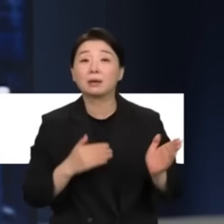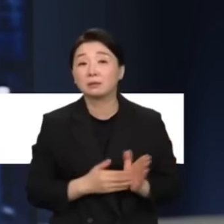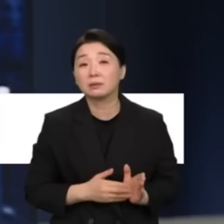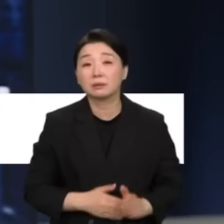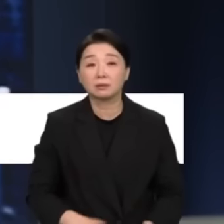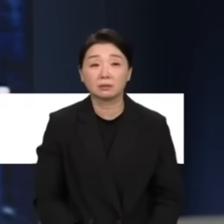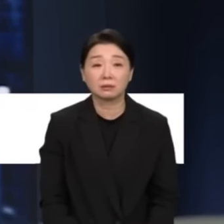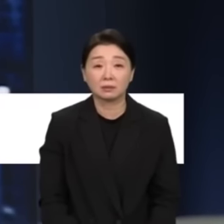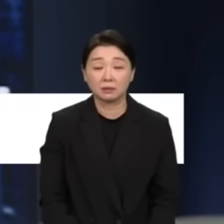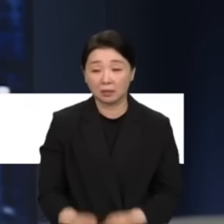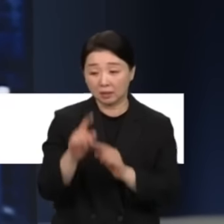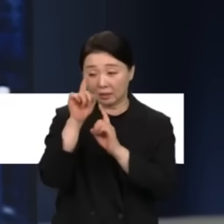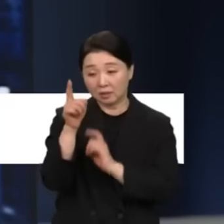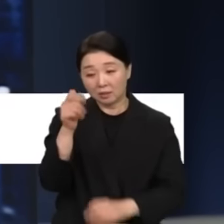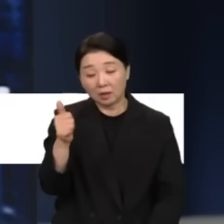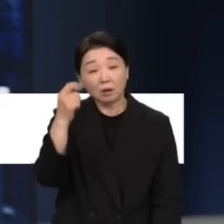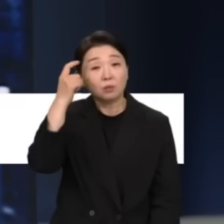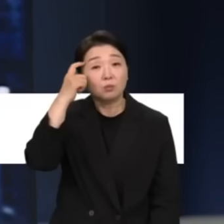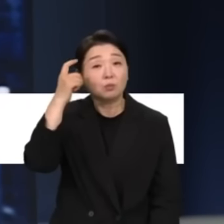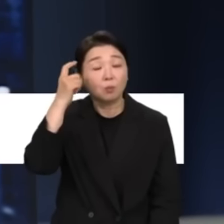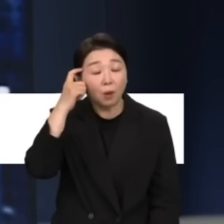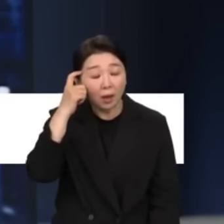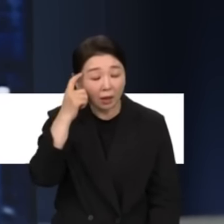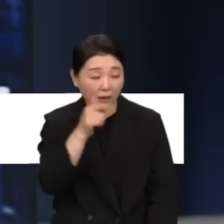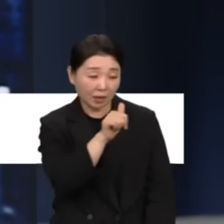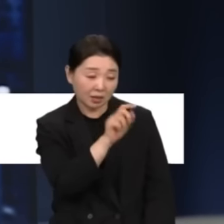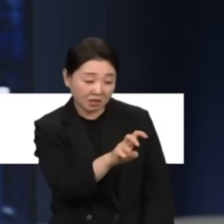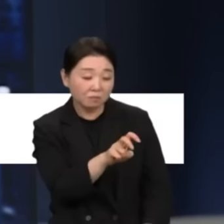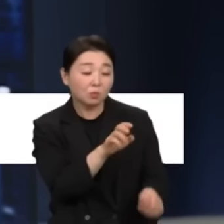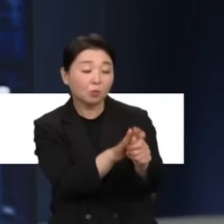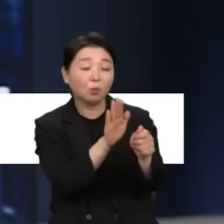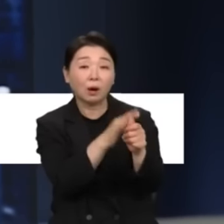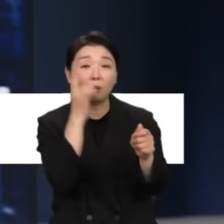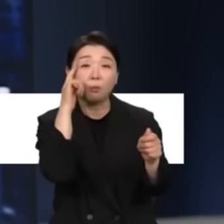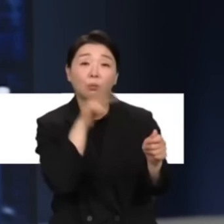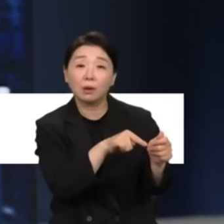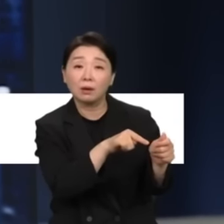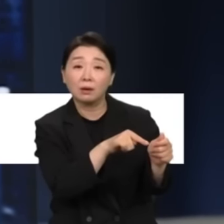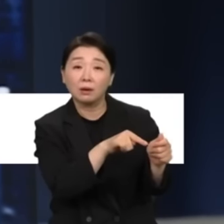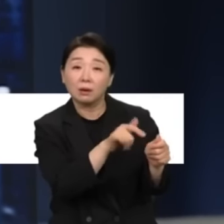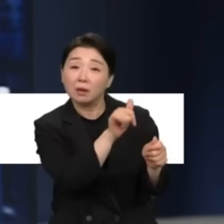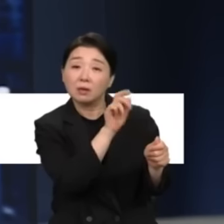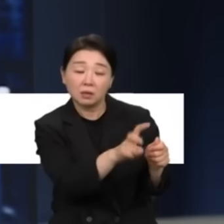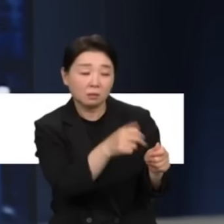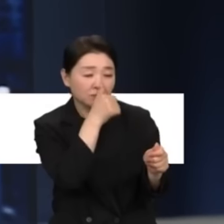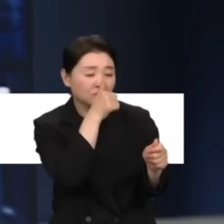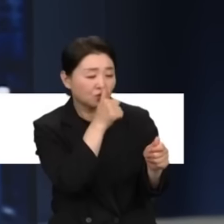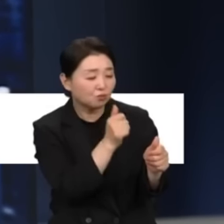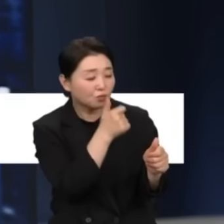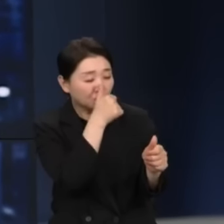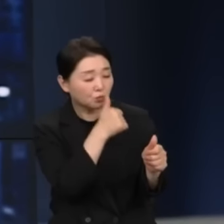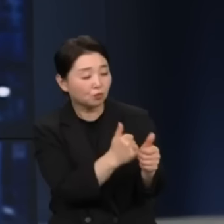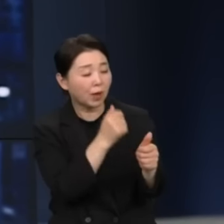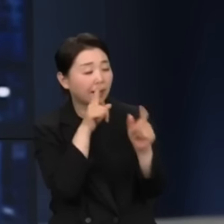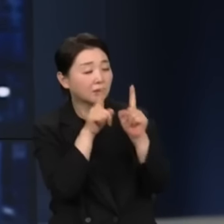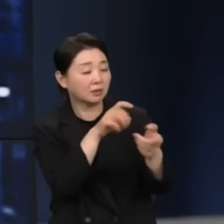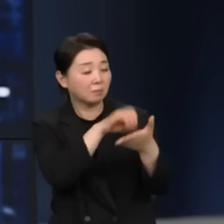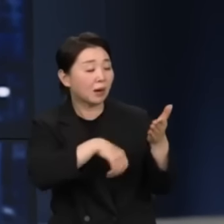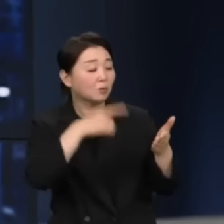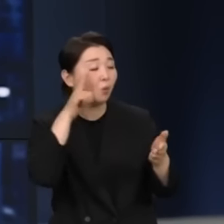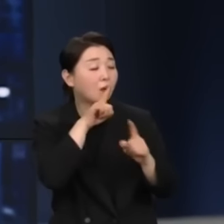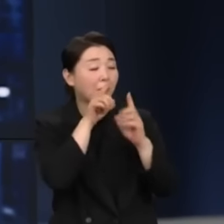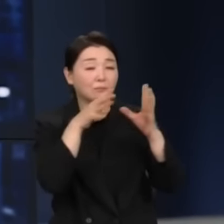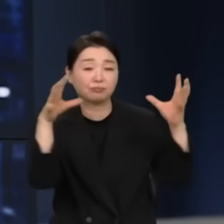건데요. 이 전 장관이 왜 이렇게까지 임 전 사단장을 챙겼는지 임 전 사단장의 혐의가 빠지게 된 배경에 의혹이 더